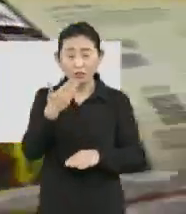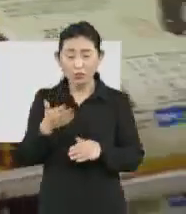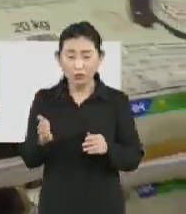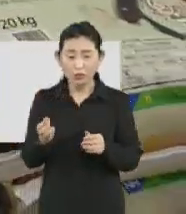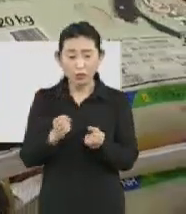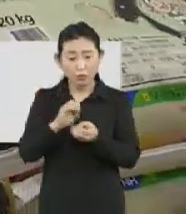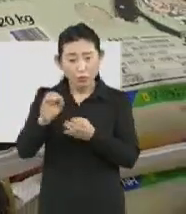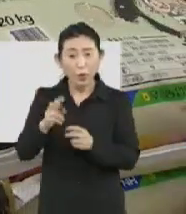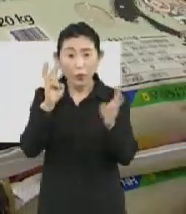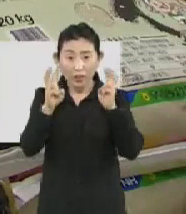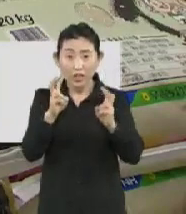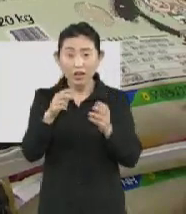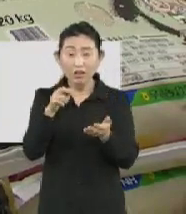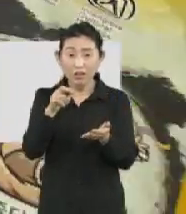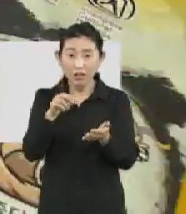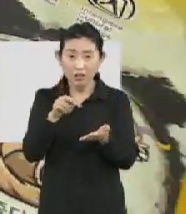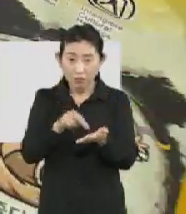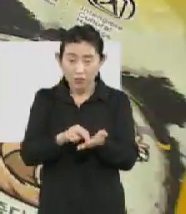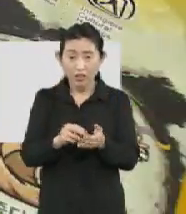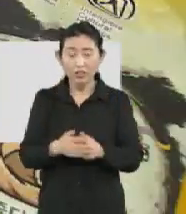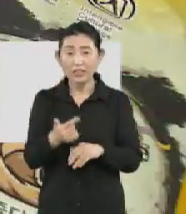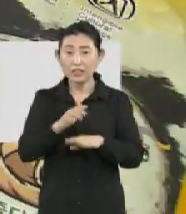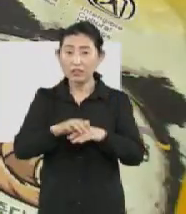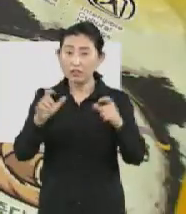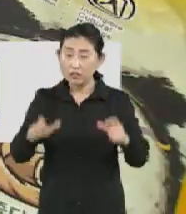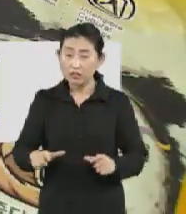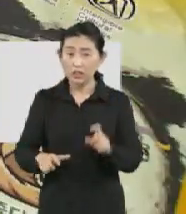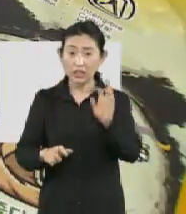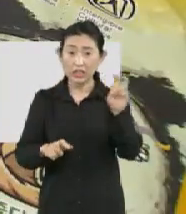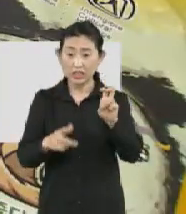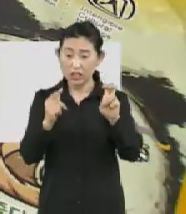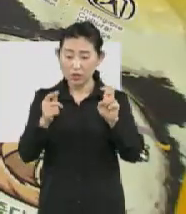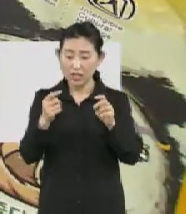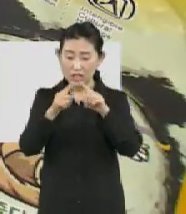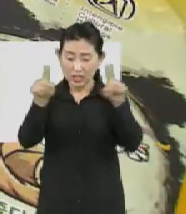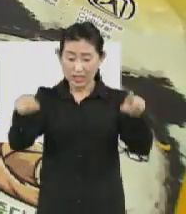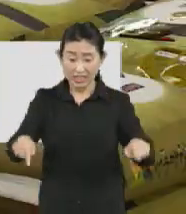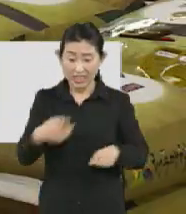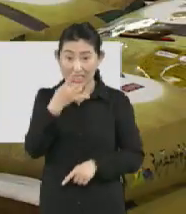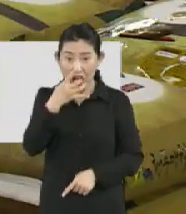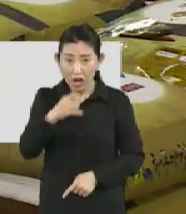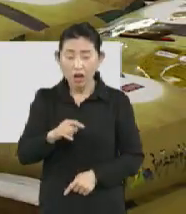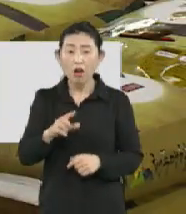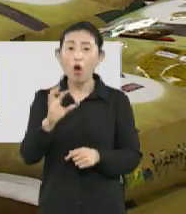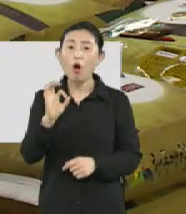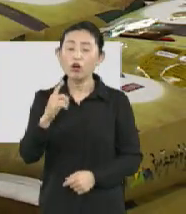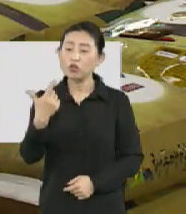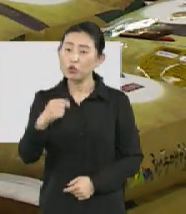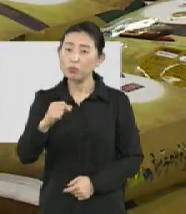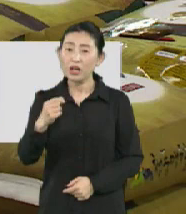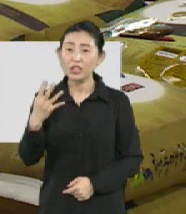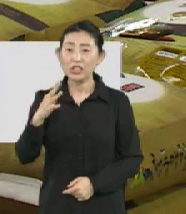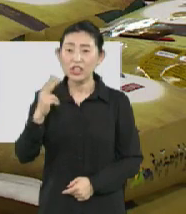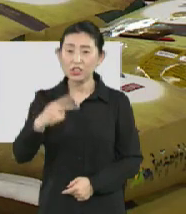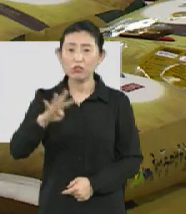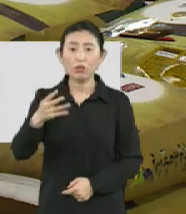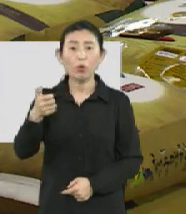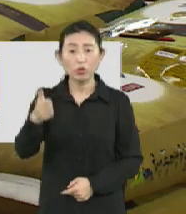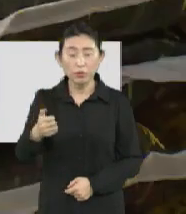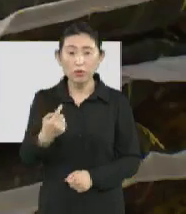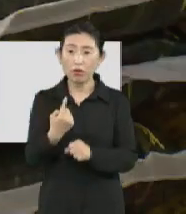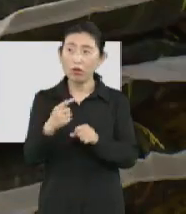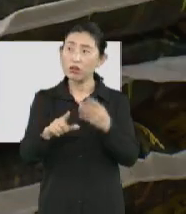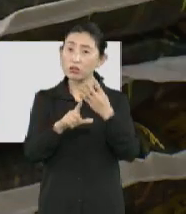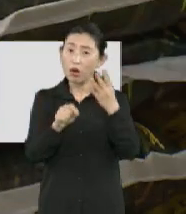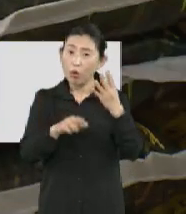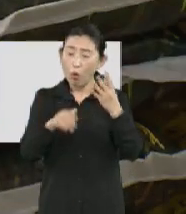농수산식품유통공사에 따르면 현재 대전에서 유통되고 있는 20kg 쌀 한 포의 소매 가격은 62,450원으로 지난달